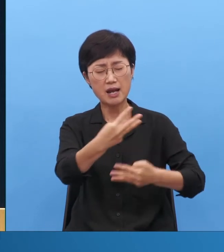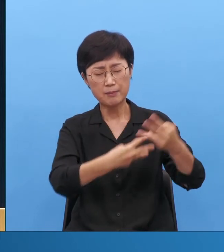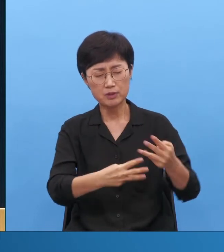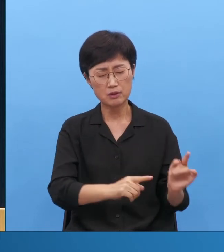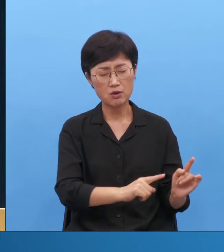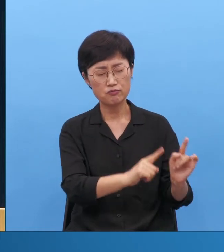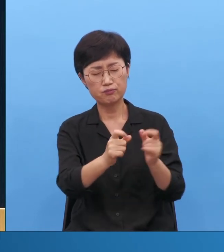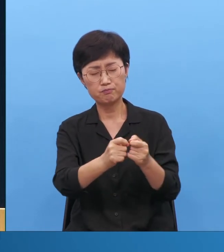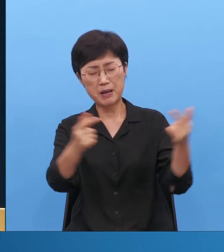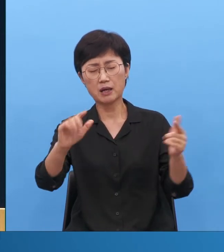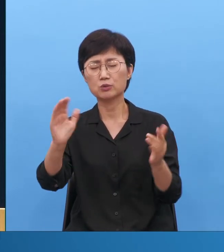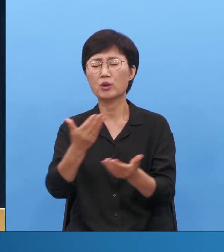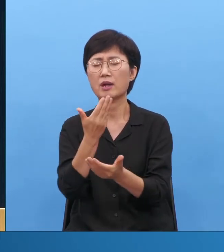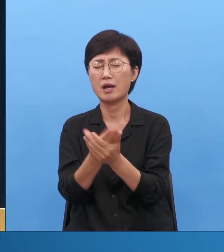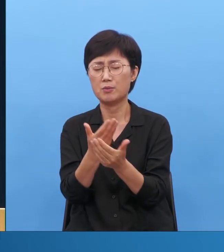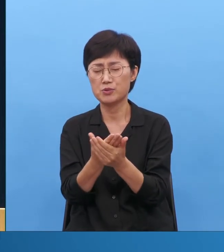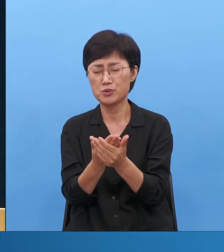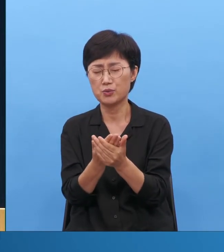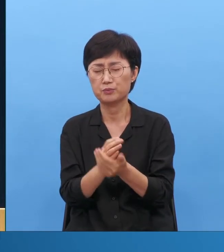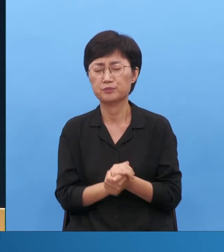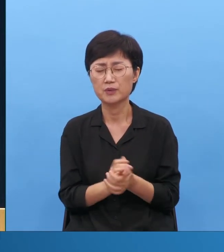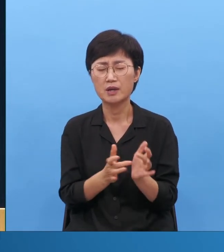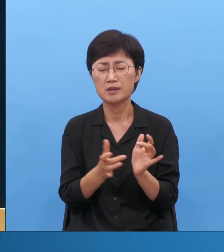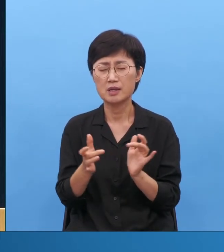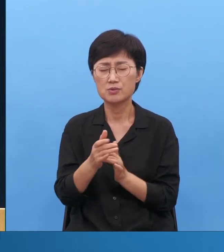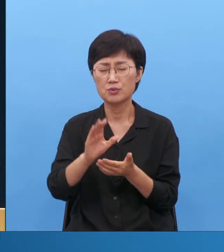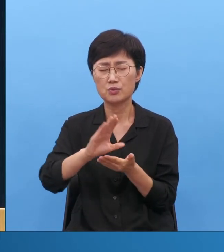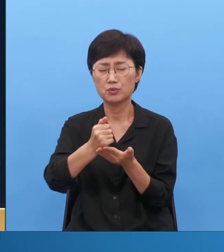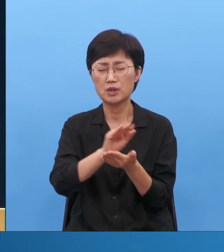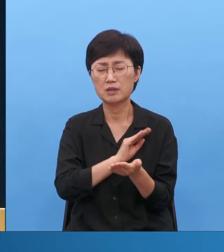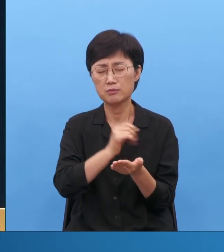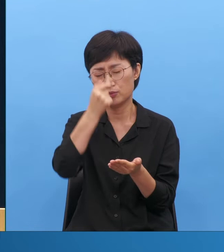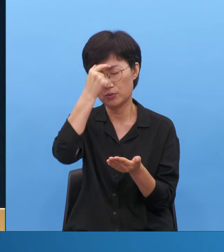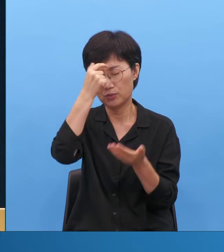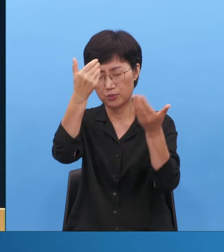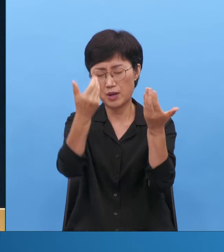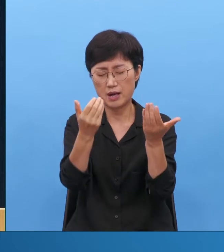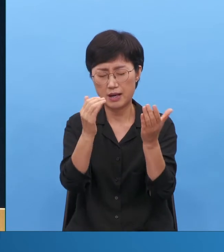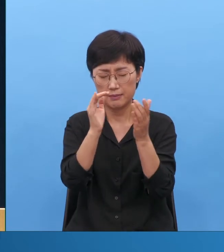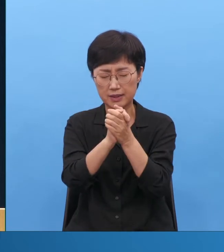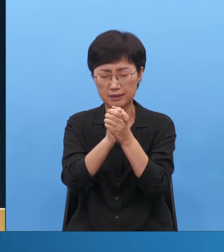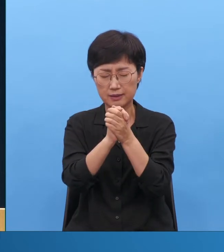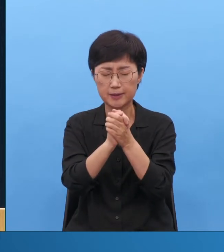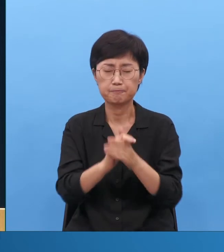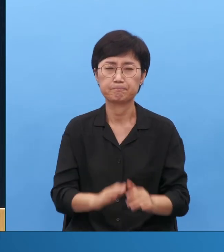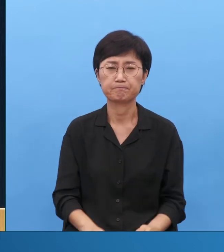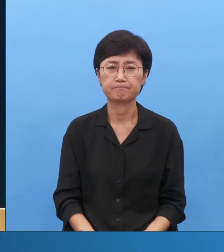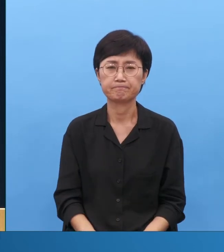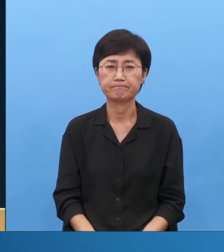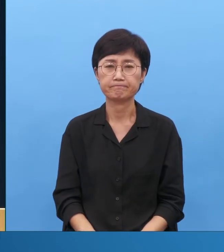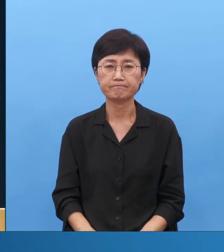our nation and all the countries of the world be revived. 예수 그리스도 이름으로 In 기도하옵나이다. Jesus Christ's name we pray. 아멘.